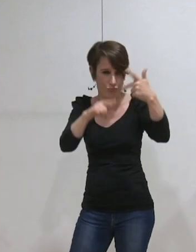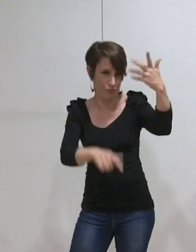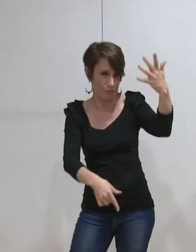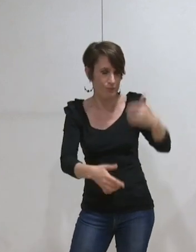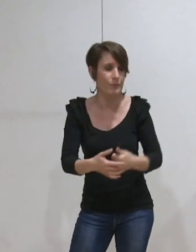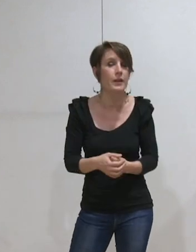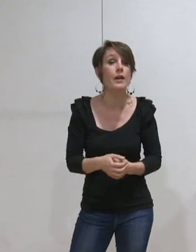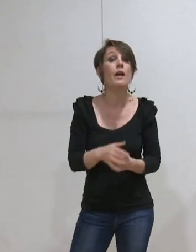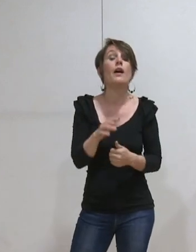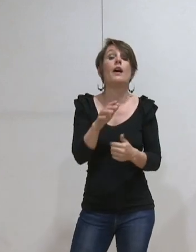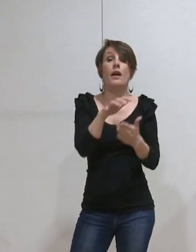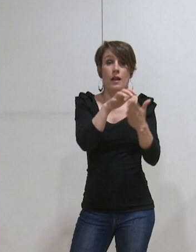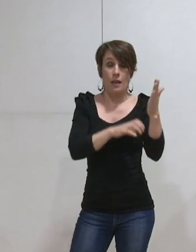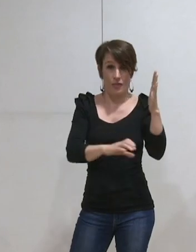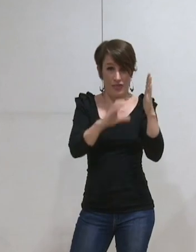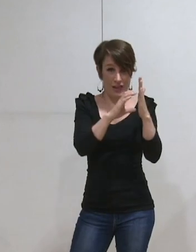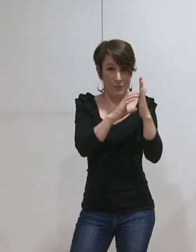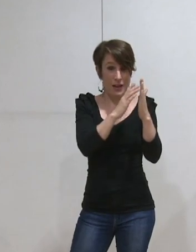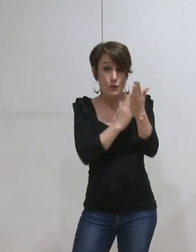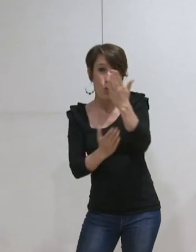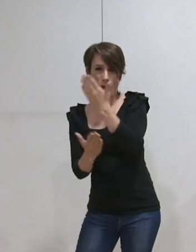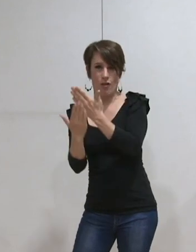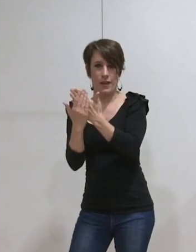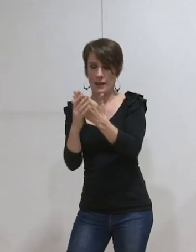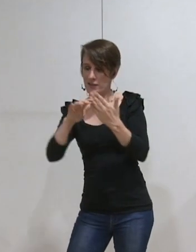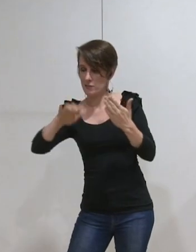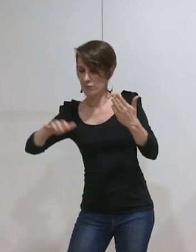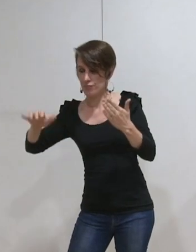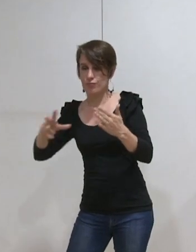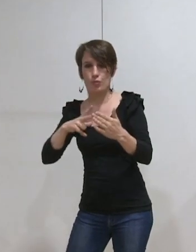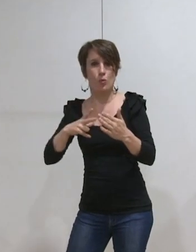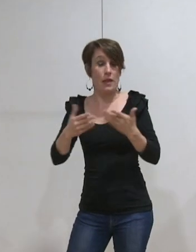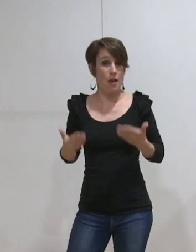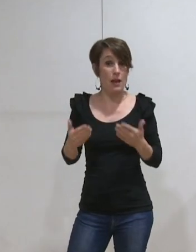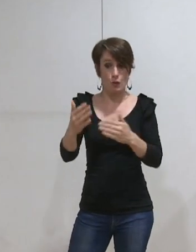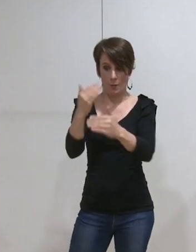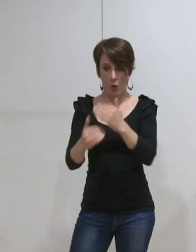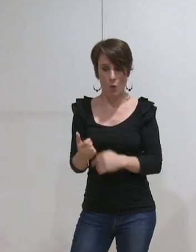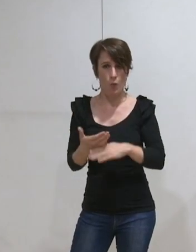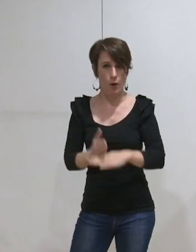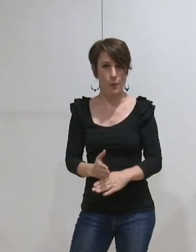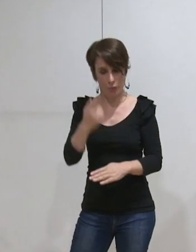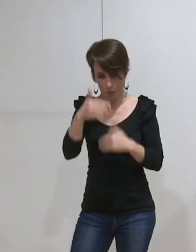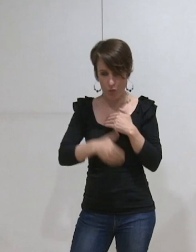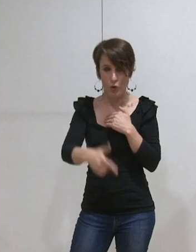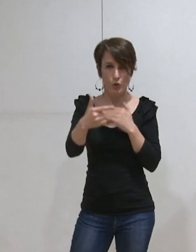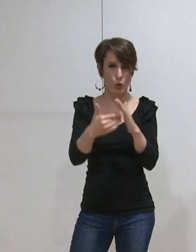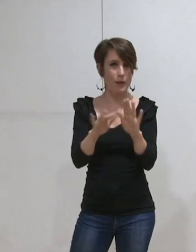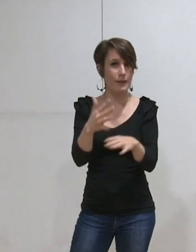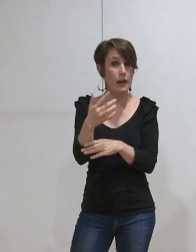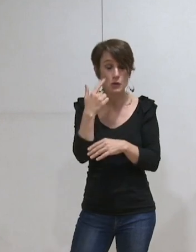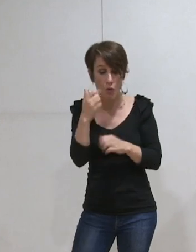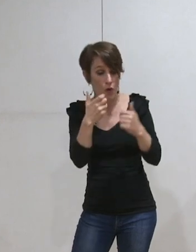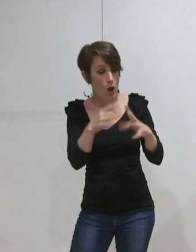délibération il fourni l'état actuel de la programmation 2015 et vous avez donc le nombre de logements